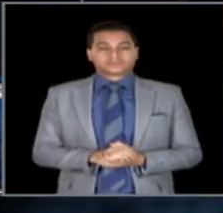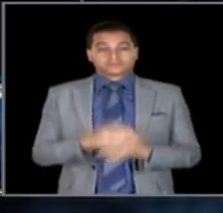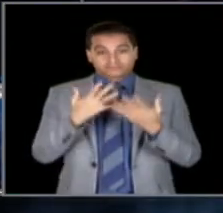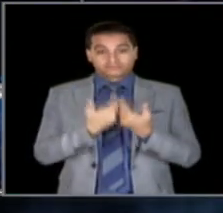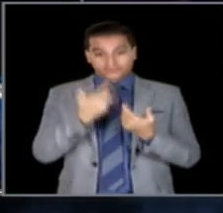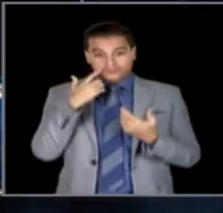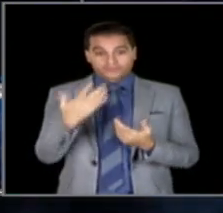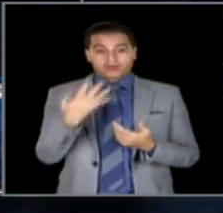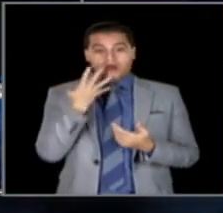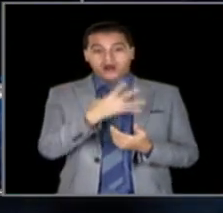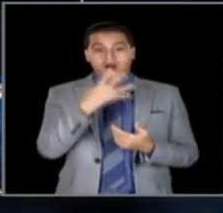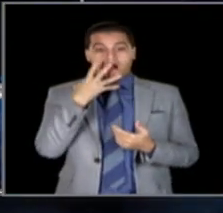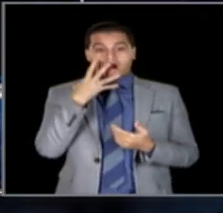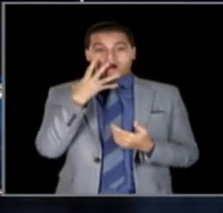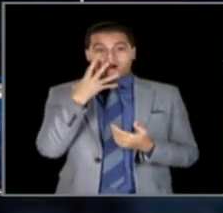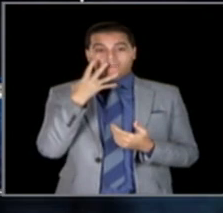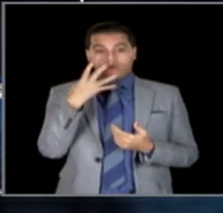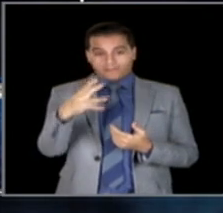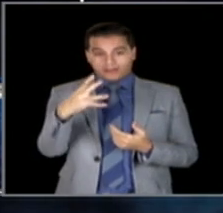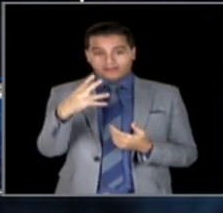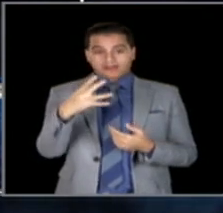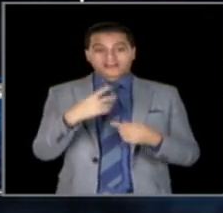حل مسألة الآتية: